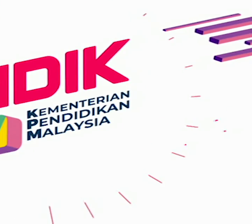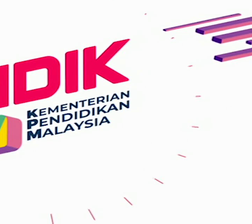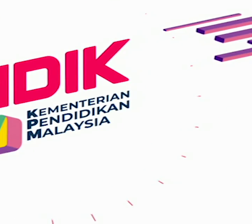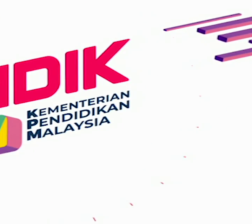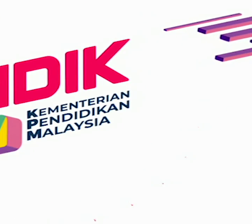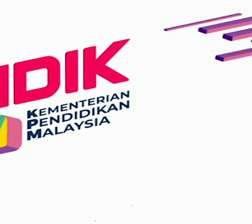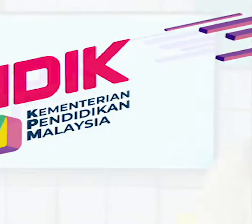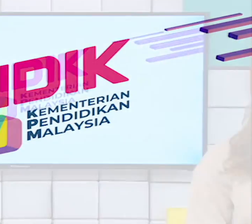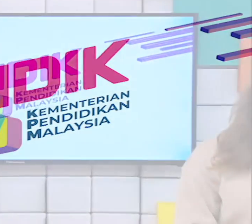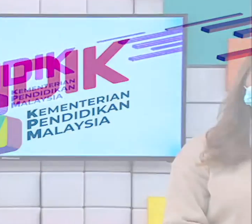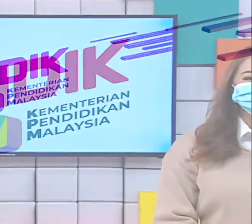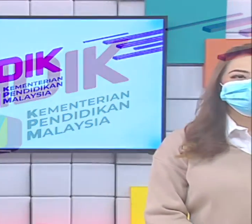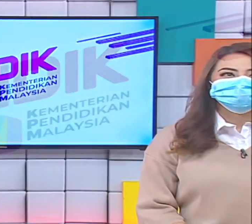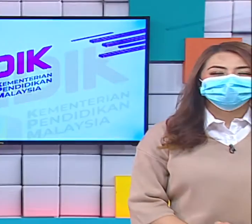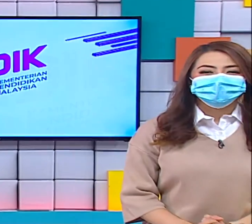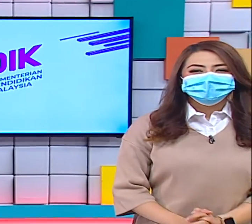KPM.